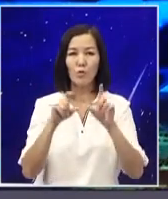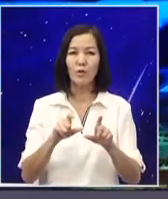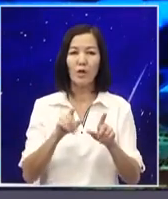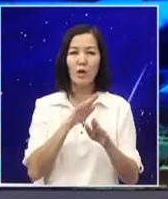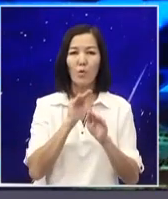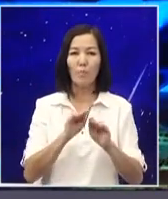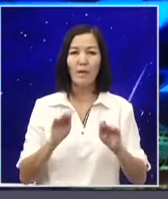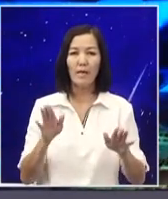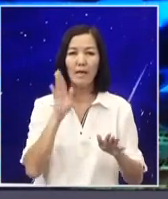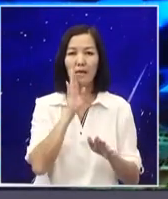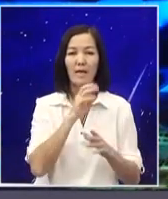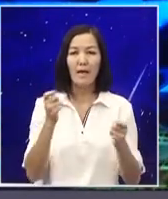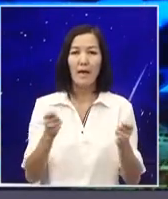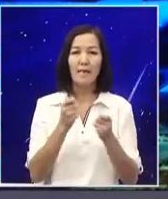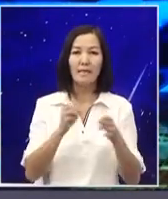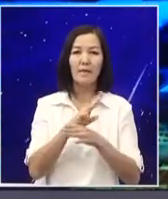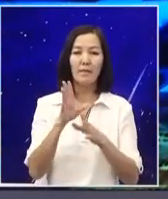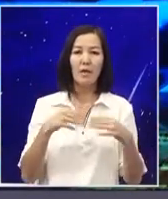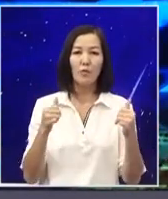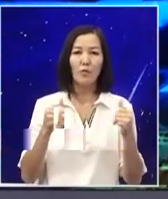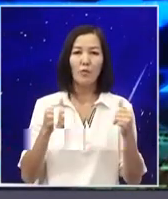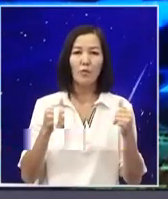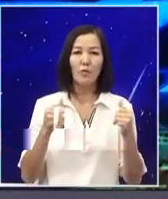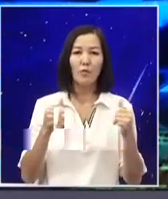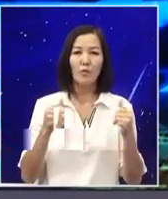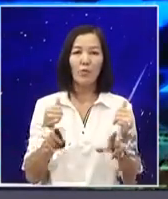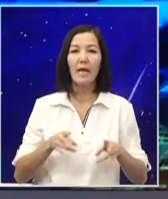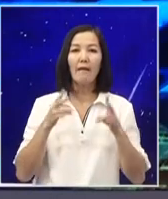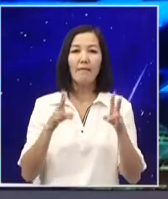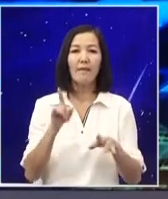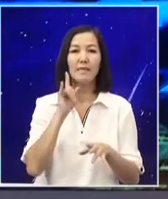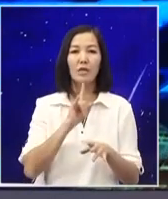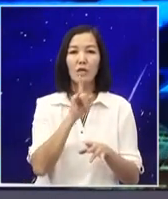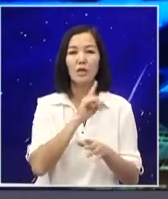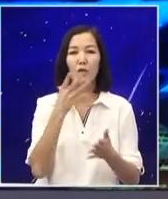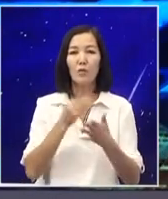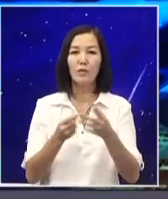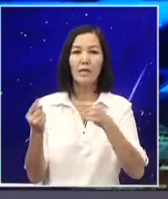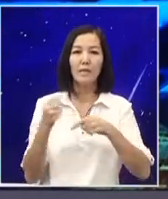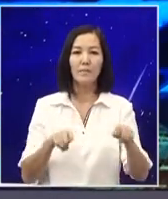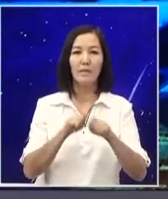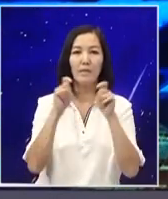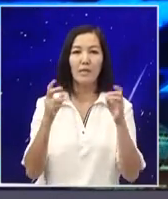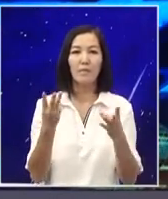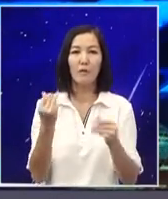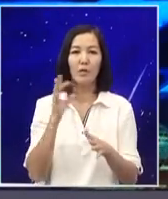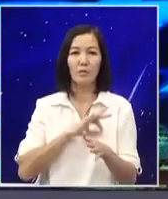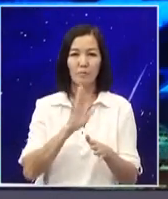балалы аналар мен аз қамтылған отбасы мүшелері. Енді бұлар өз кәсіптерін ашып табыс табамыз деп